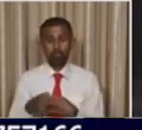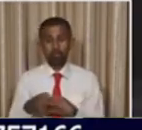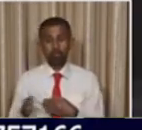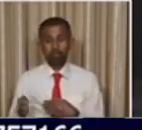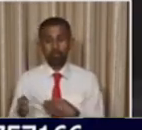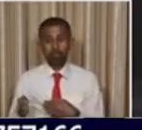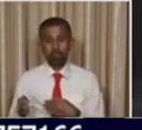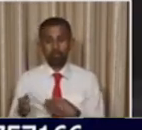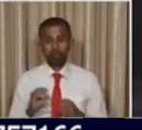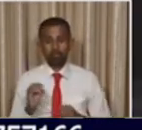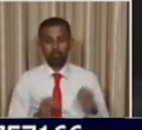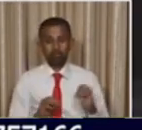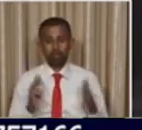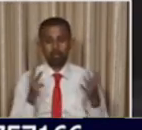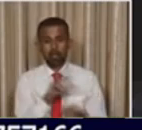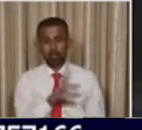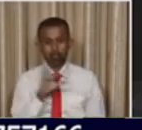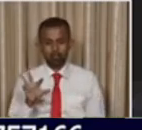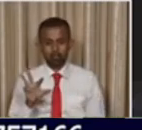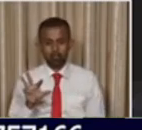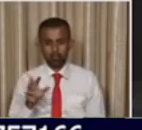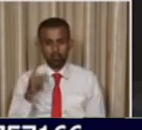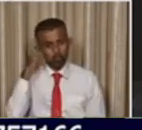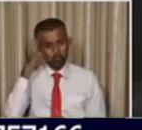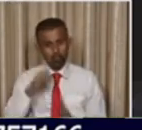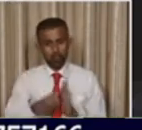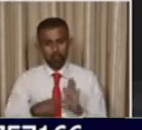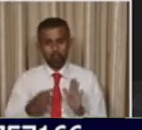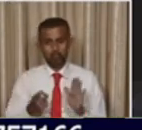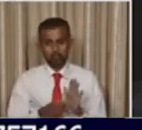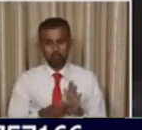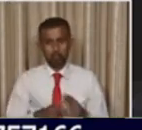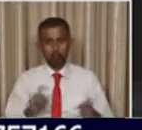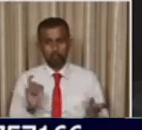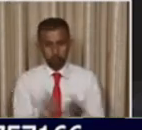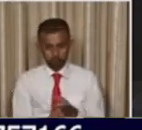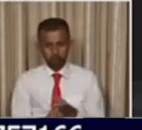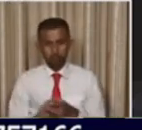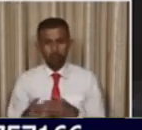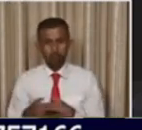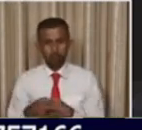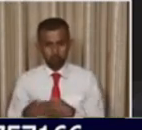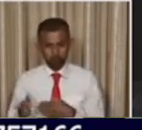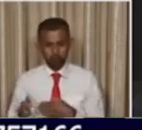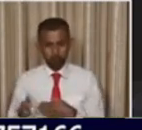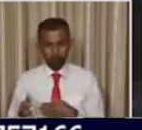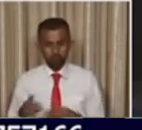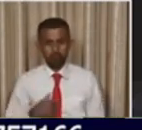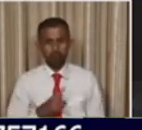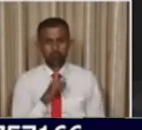99% இளைஞர்கள் அந்த ஜூலை படுகொலை காரணமாக தான் ஆயுதமேந்தினார்கள். அவர்கள் ஒரு பூனையை ஒரு அறைக்குள்